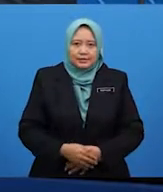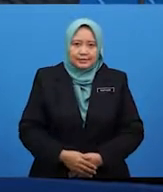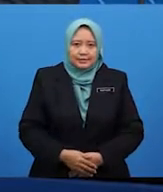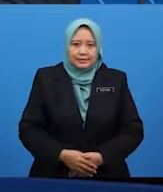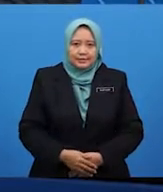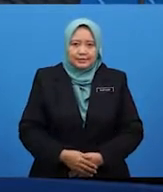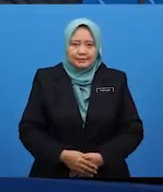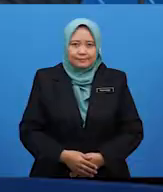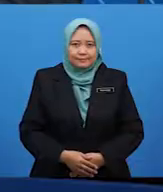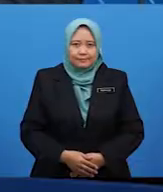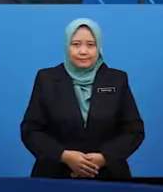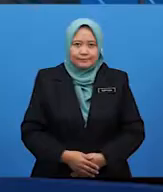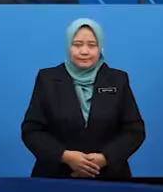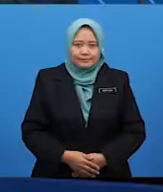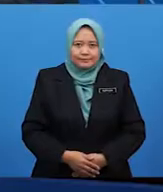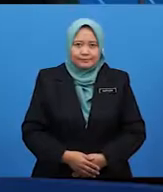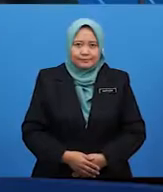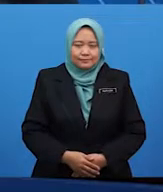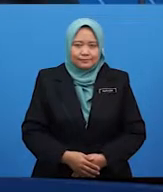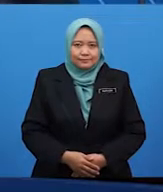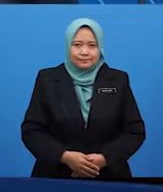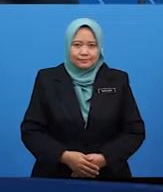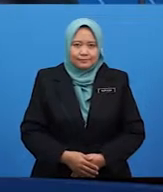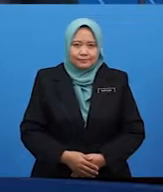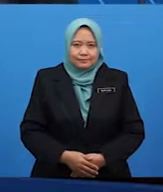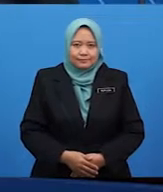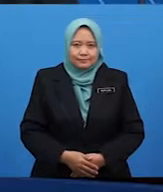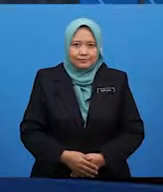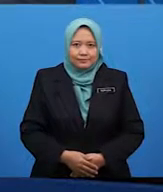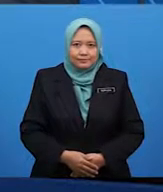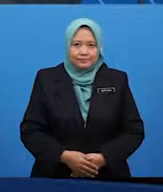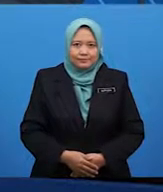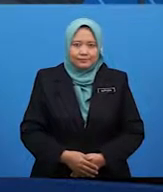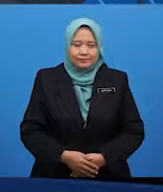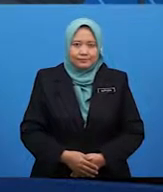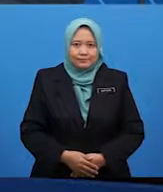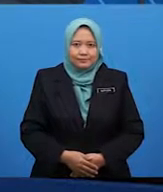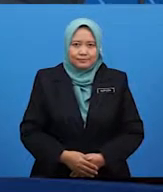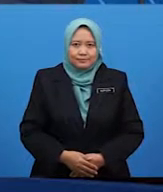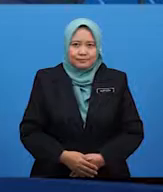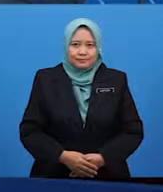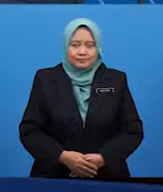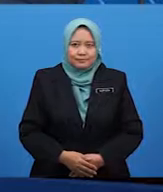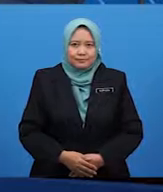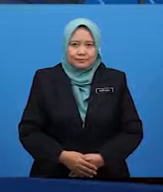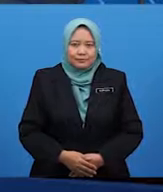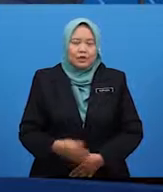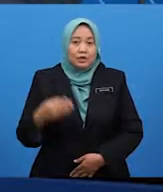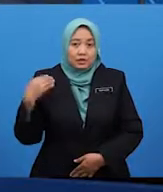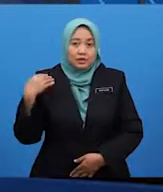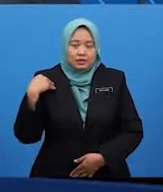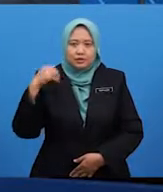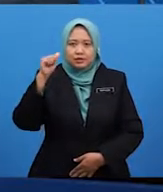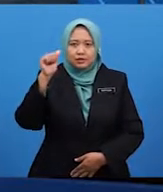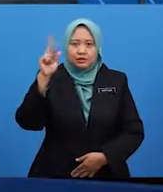kalau ni kata pelajar-pelajar dapat explore semua kaedah-kaedah ini. Dan tadi kita juga ada menyebut dalam seni visual kita terdapatnya arca,